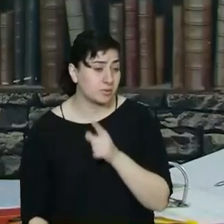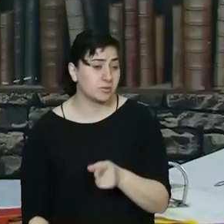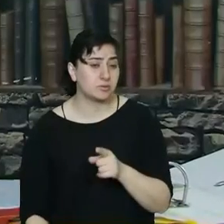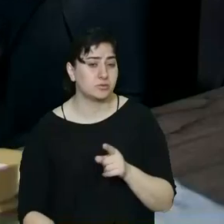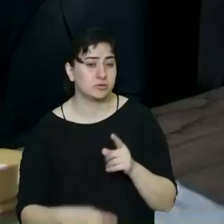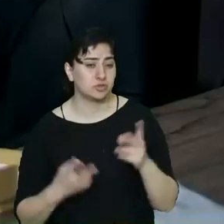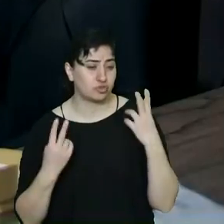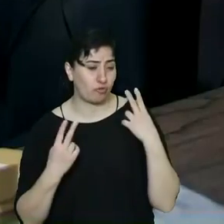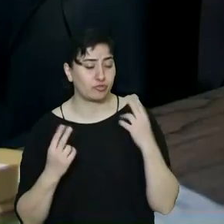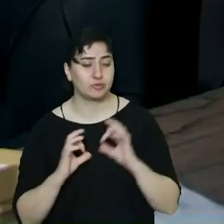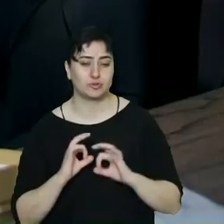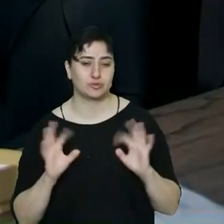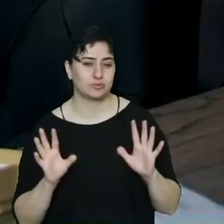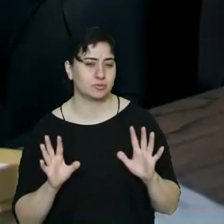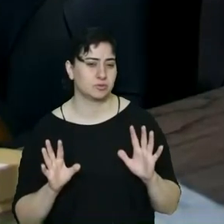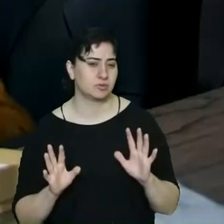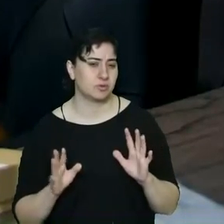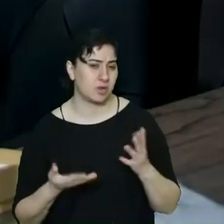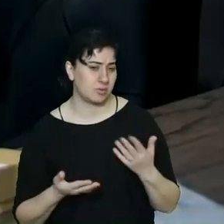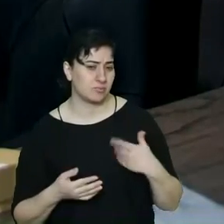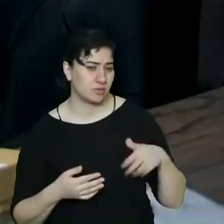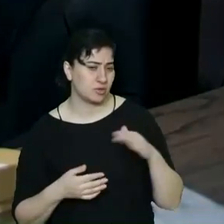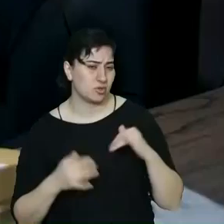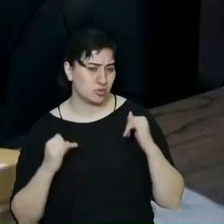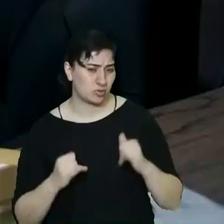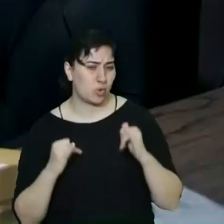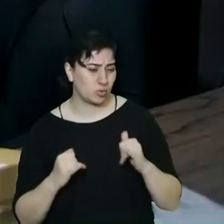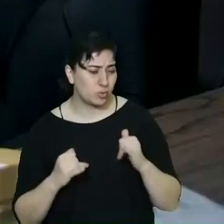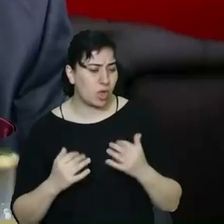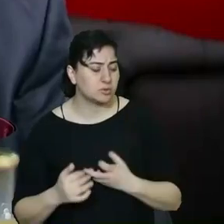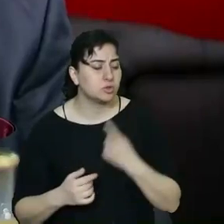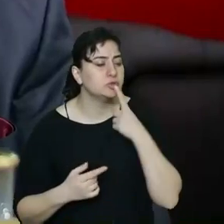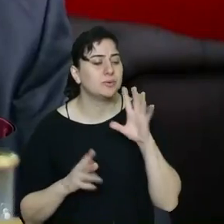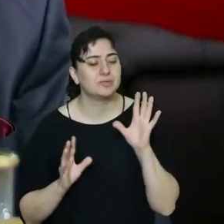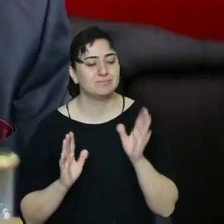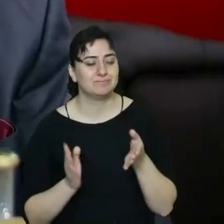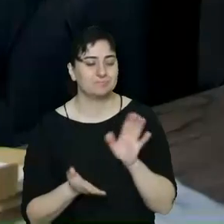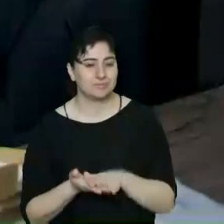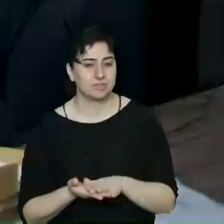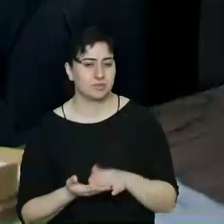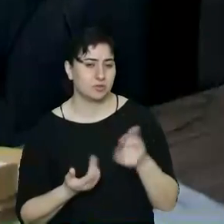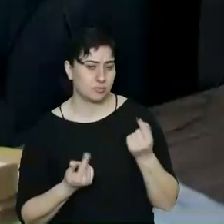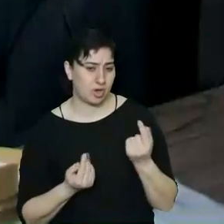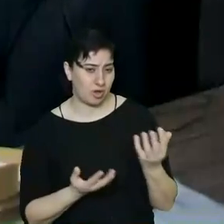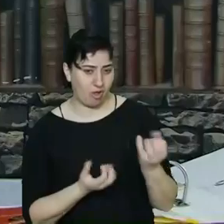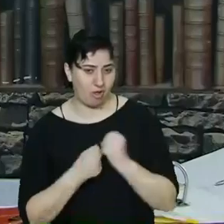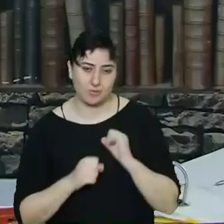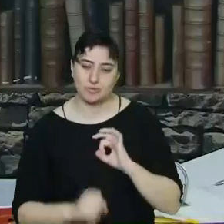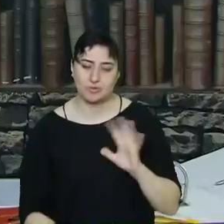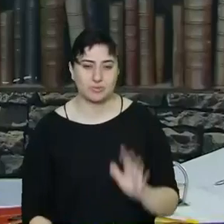Resmen şov yaptı. Böyle hem bizim o kötü durumumuzu söylemedi, hem de paraları